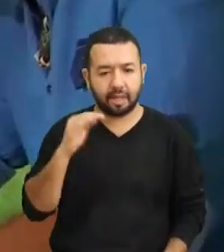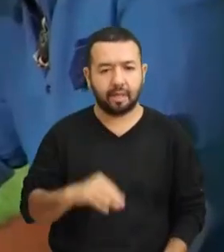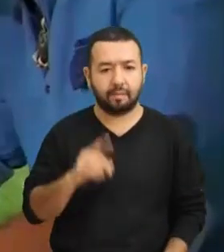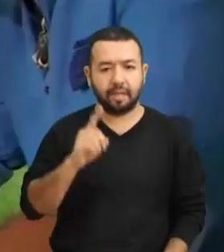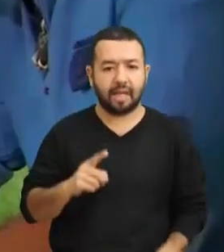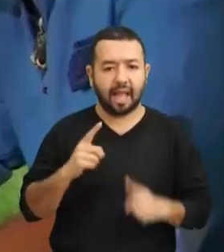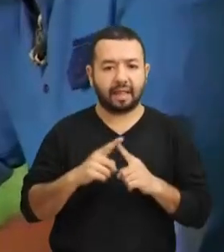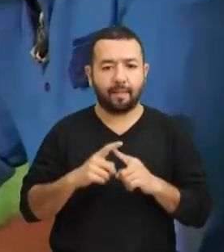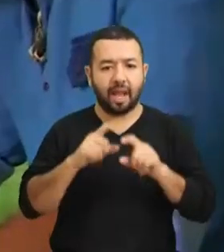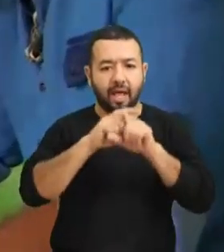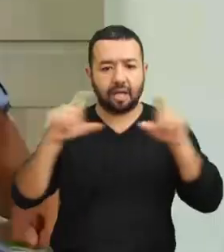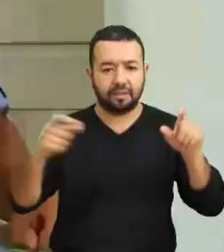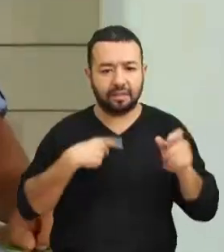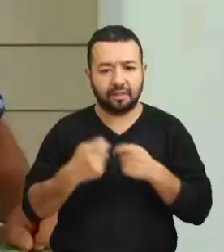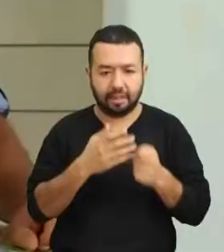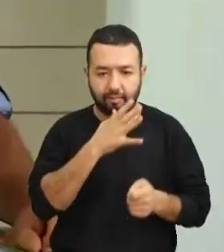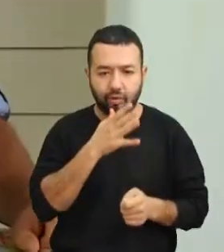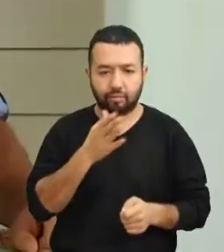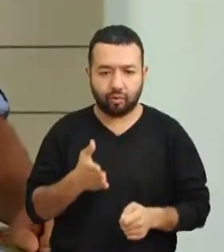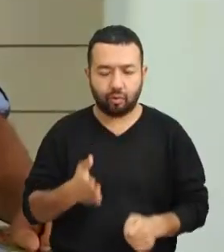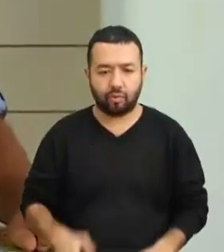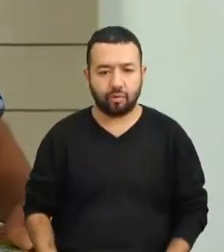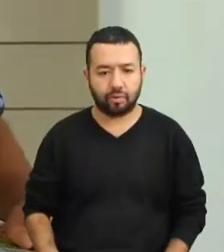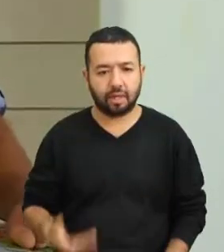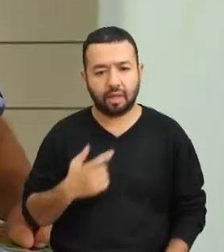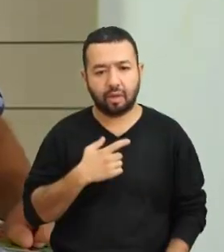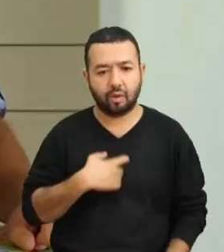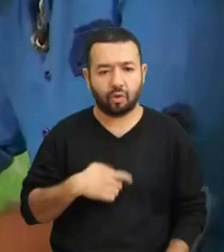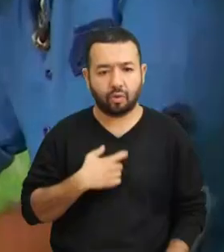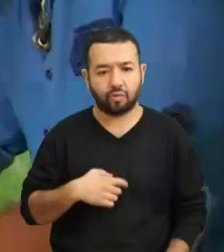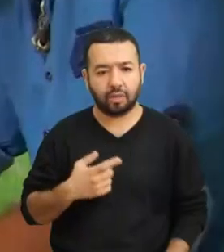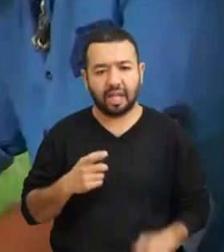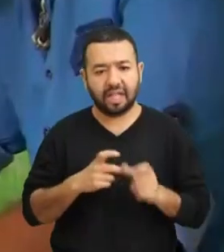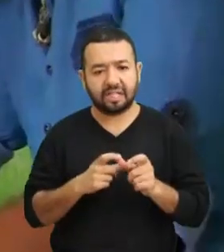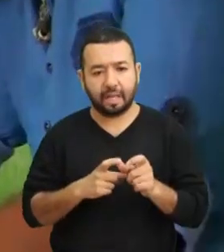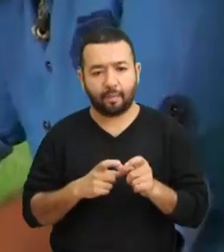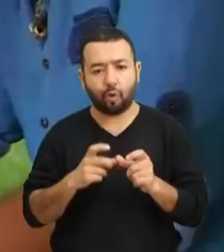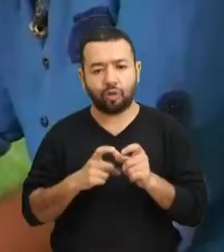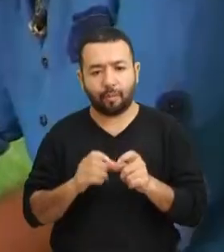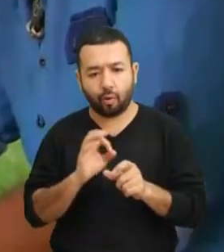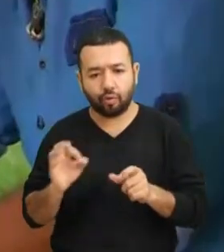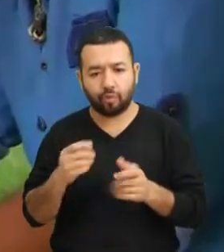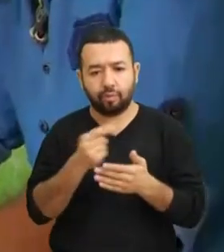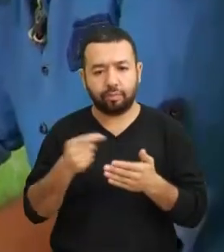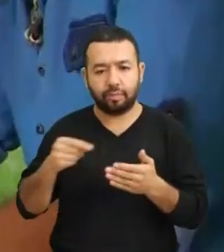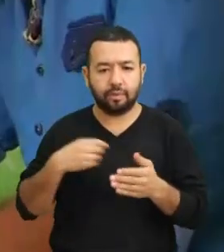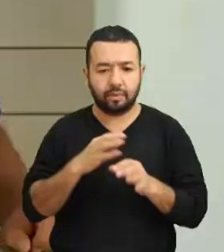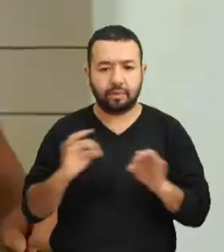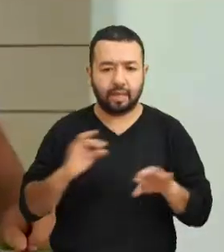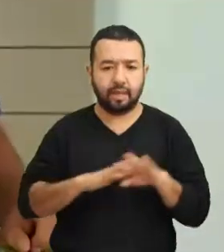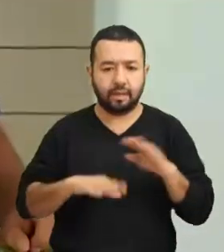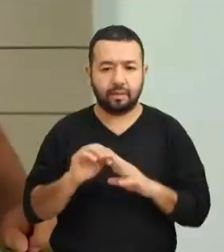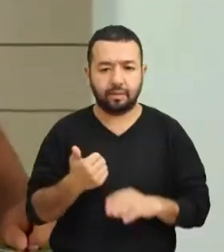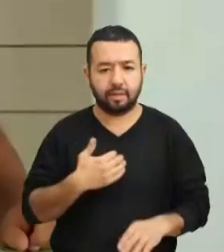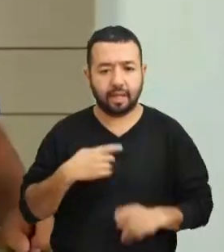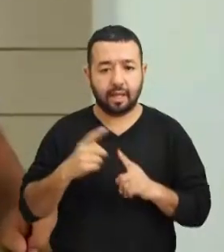geldiğimde tabelacıda çalıştım biliyor musunuz? Yani özensem böyle şablonlu şablonsuz çok güzel yazı yazarım.